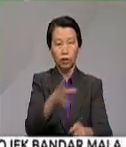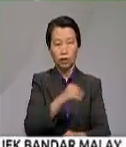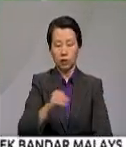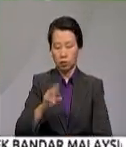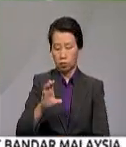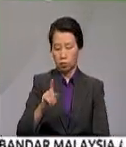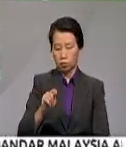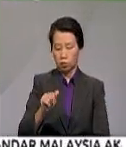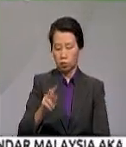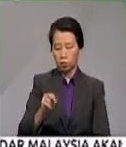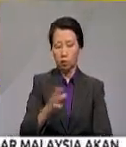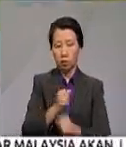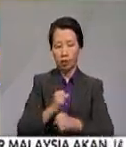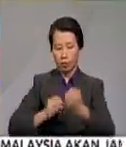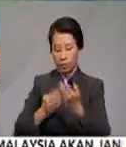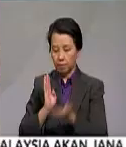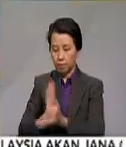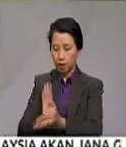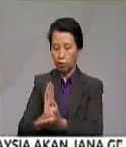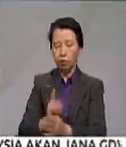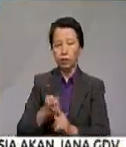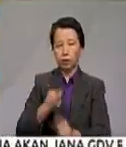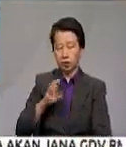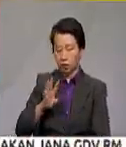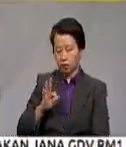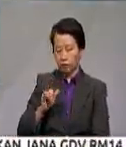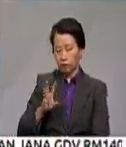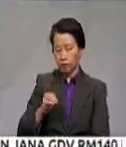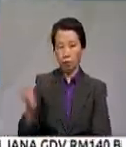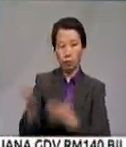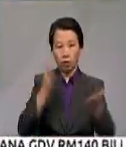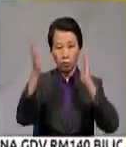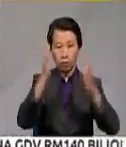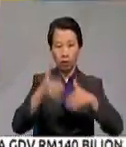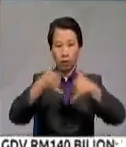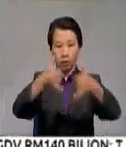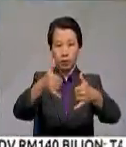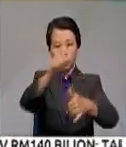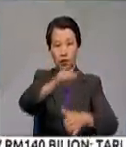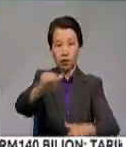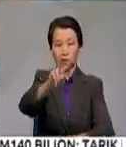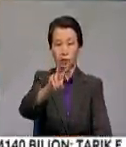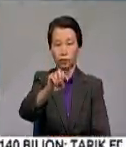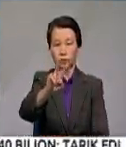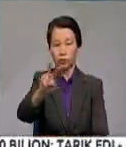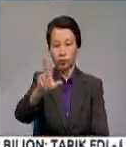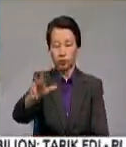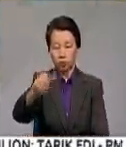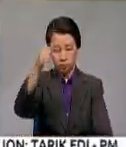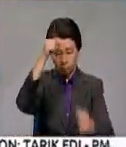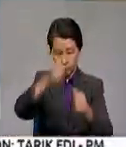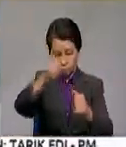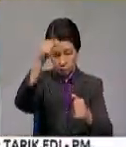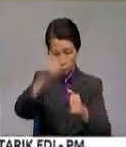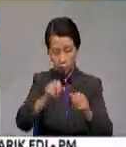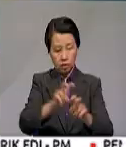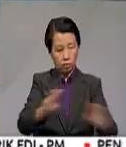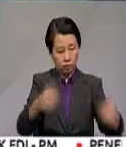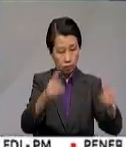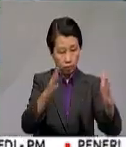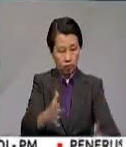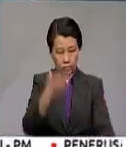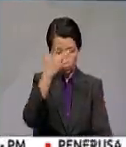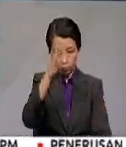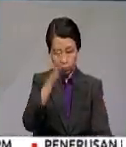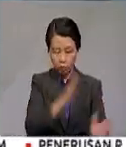Chen Ho yang mendapat segala bantuan daripada FM dalam misi membuat Malaysia kepala Asia 2023 turut mengingatkan barisan pemain supaya